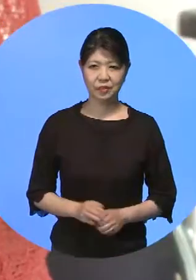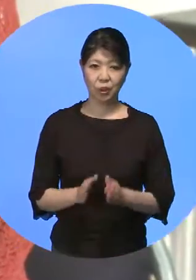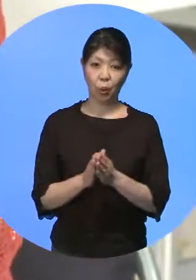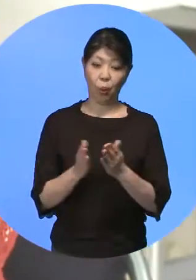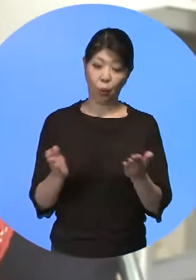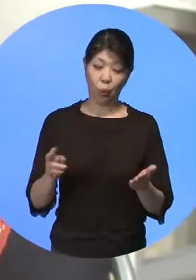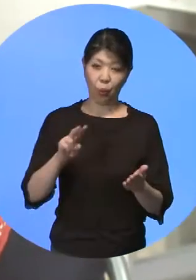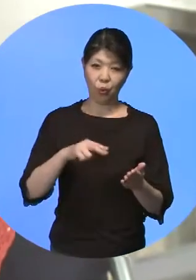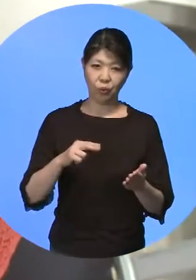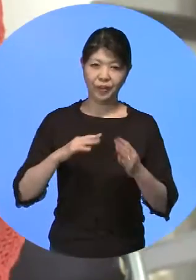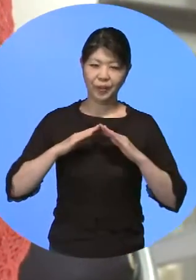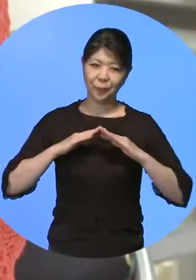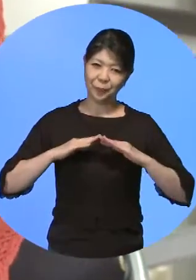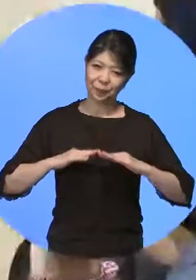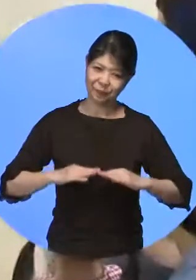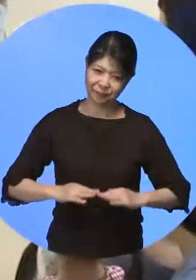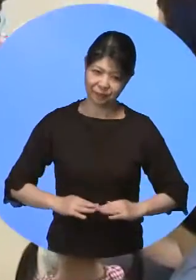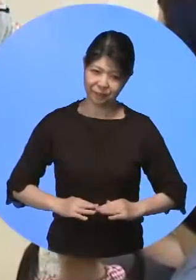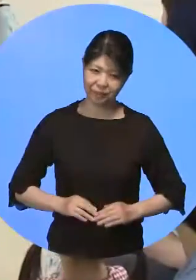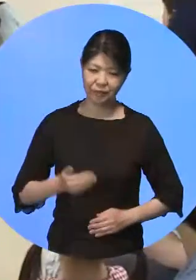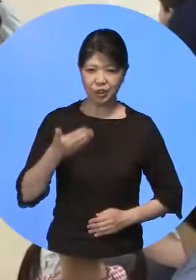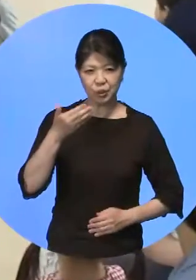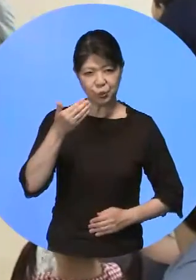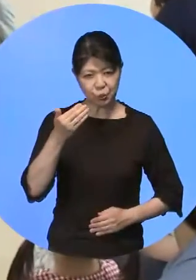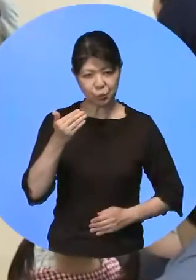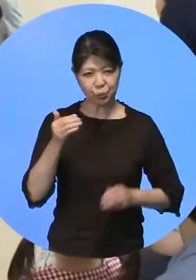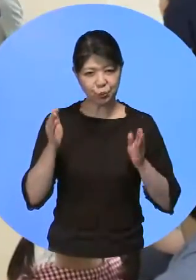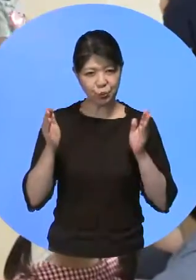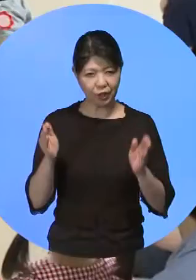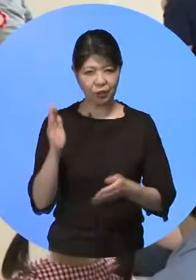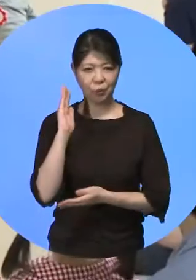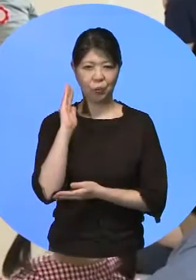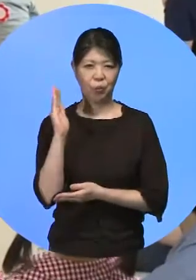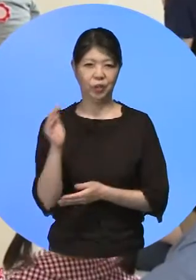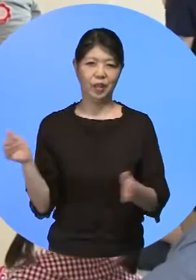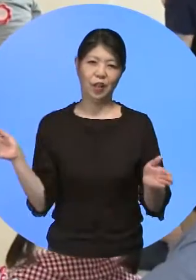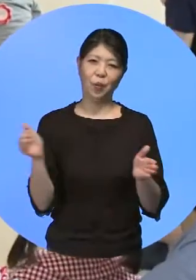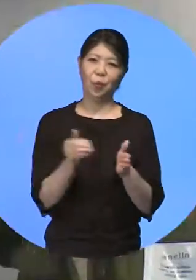最後は絵本の読み聞かせと音楽遊びでクールダウン。